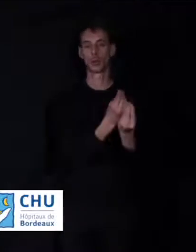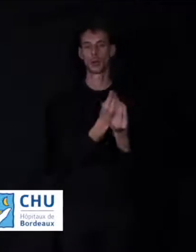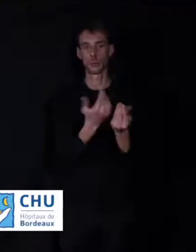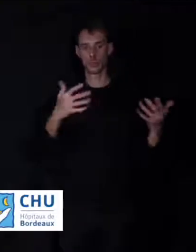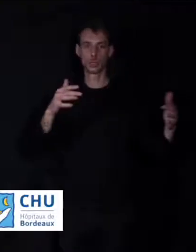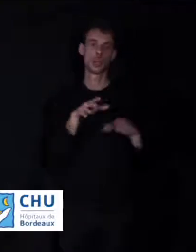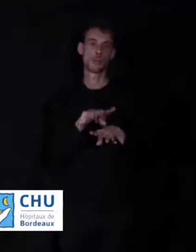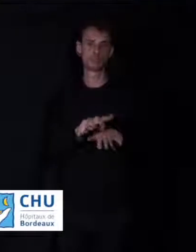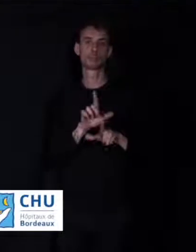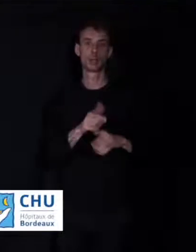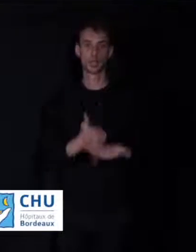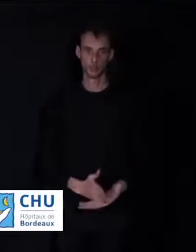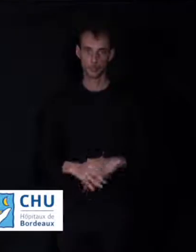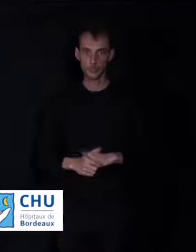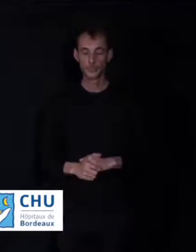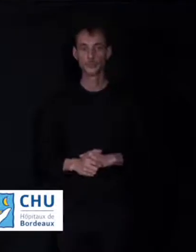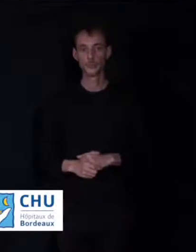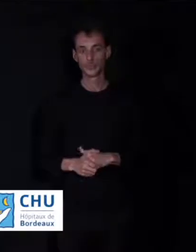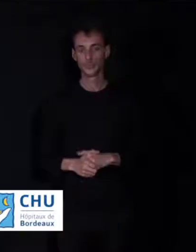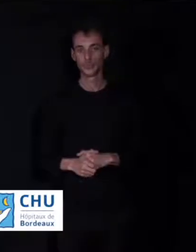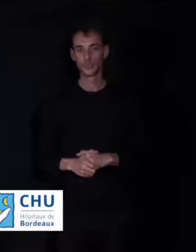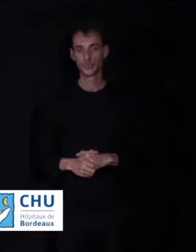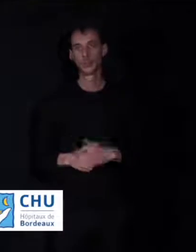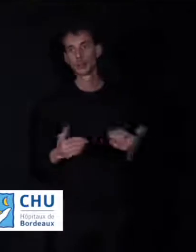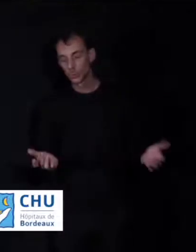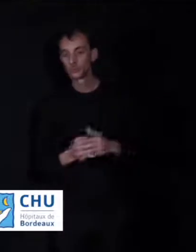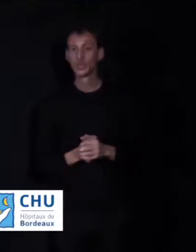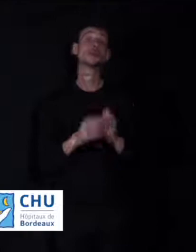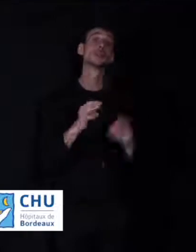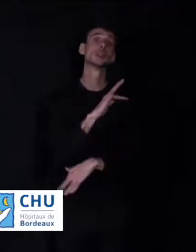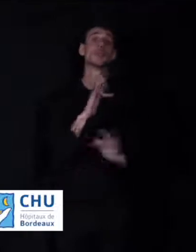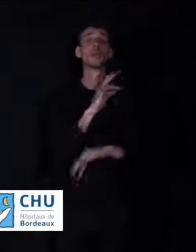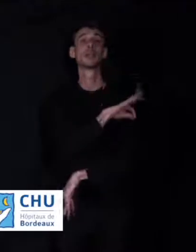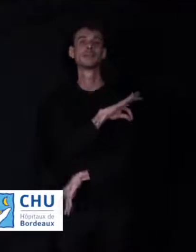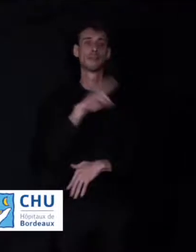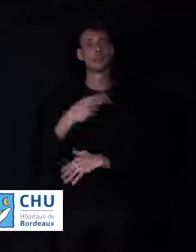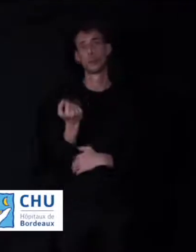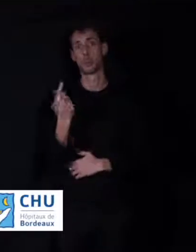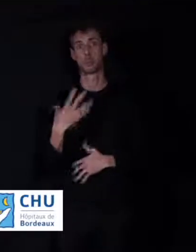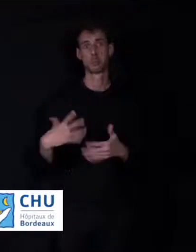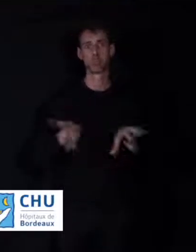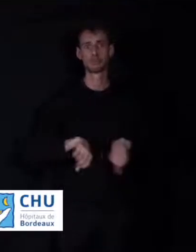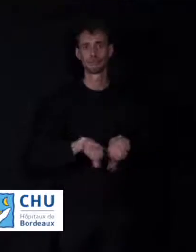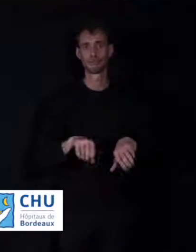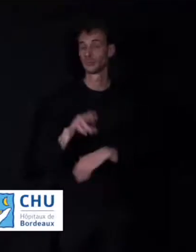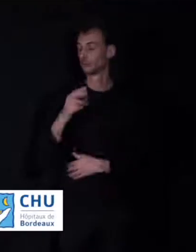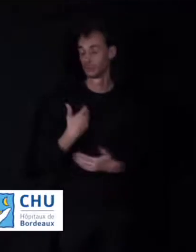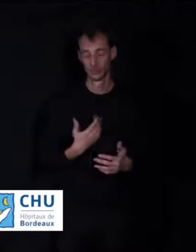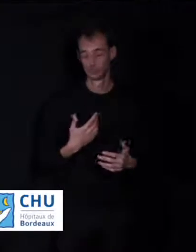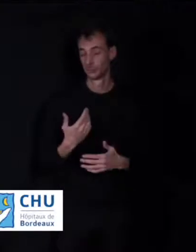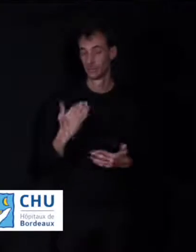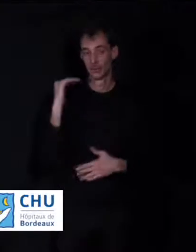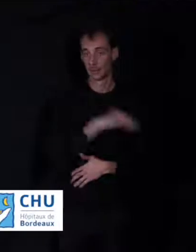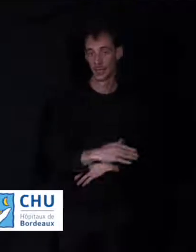immunisée. Alors, rapidement, le développement accéléré du vaccin, je l'ai dit, tout a été très vite. Il y a 1 an de cela,